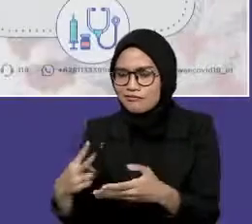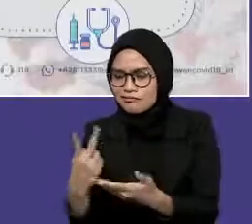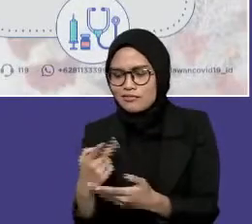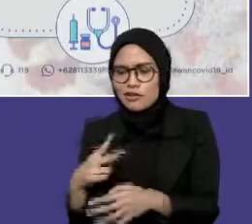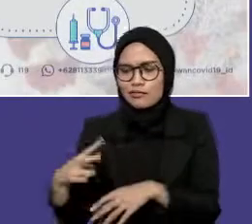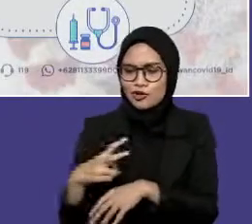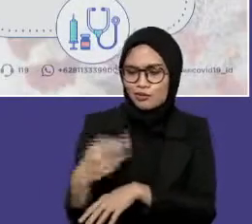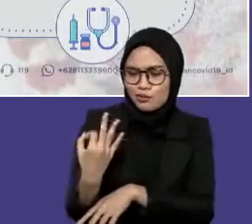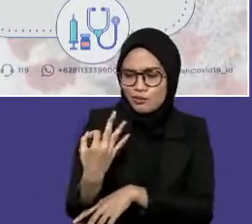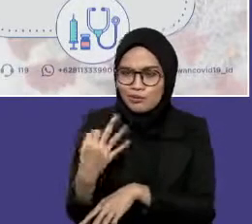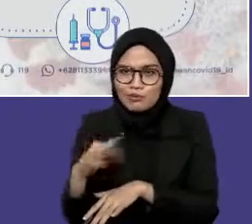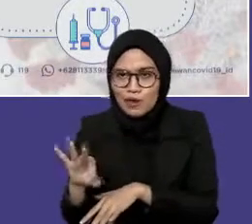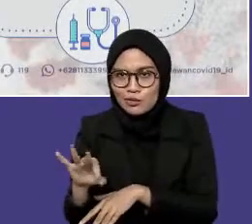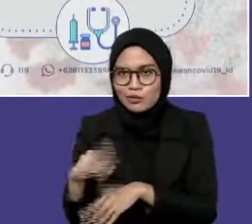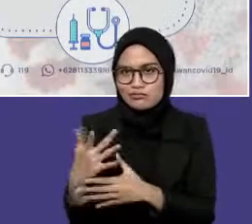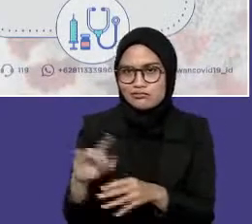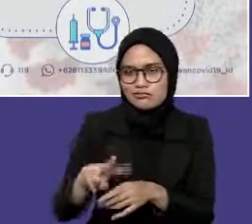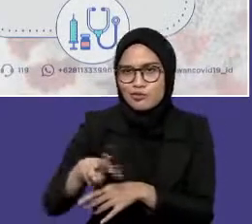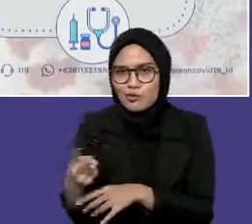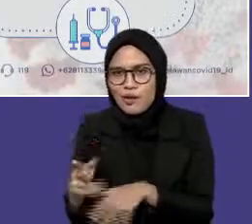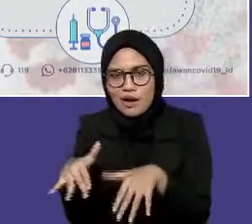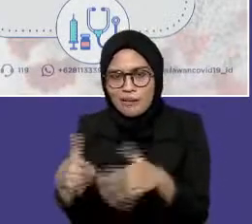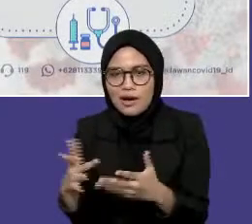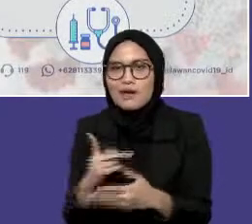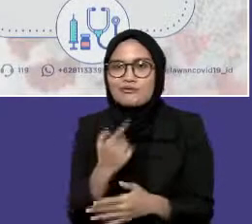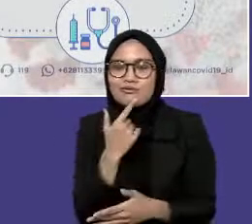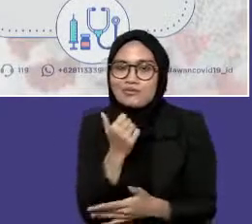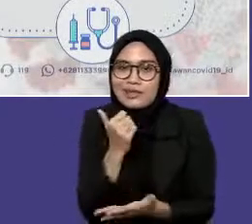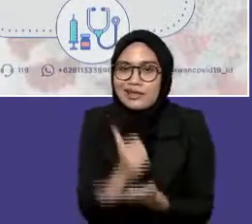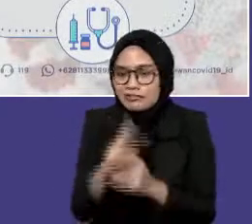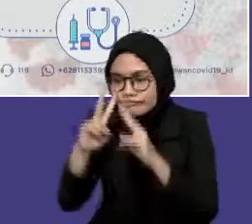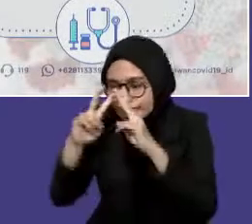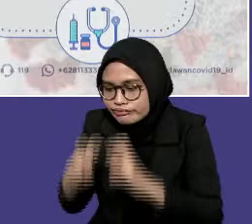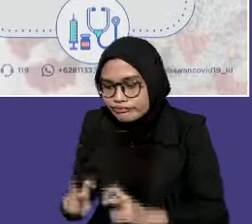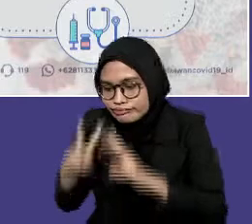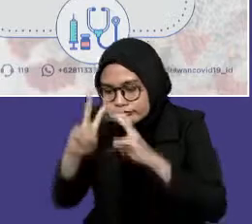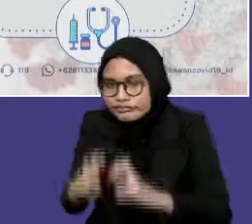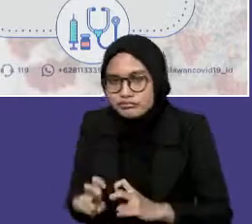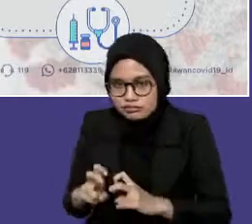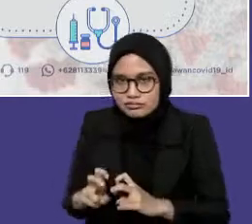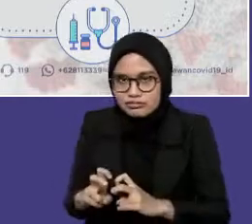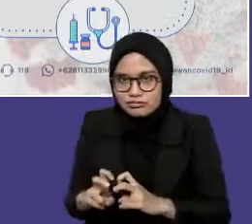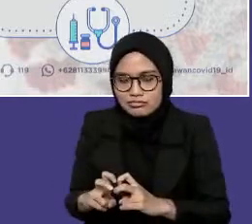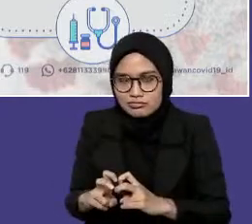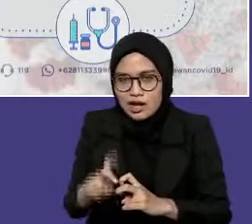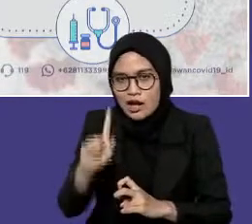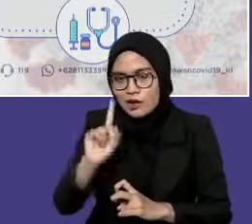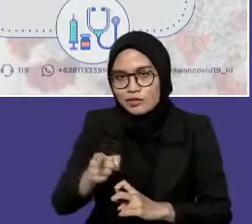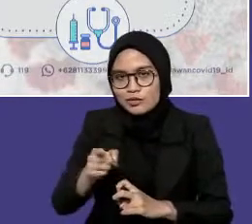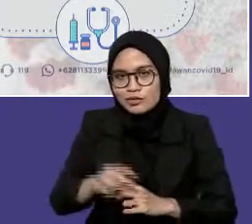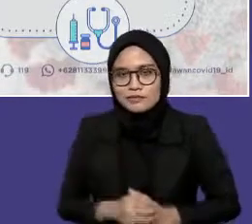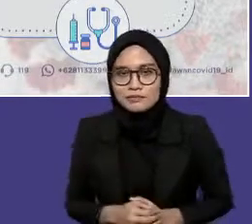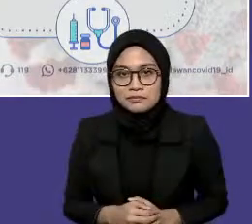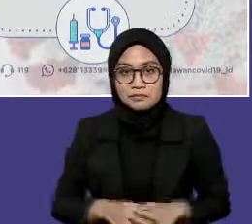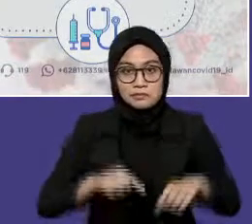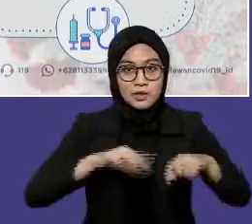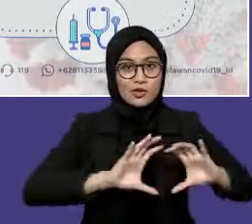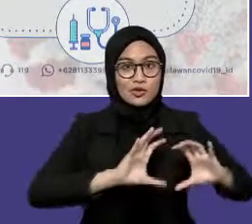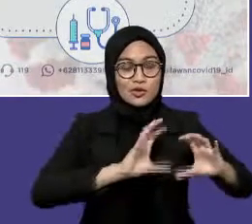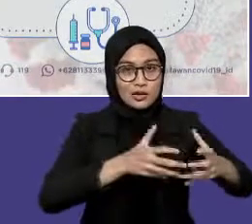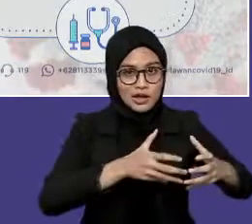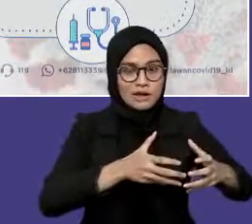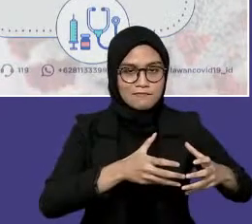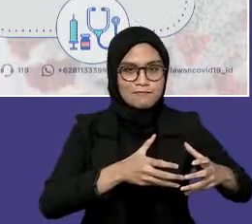karakteristik virus, baik dengan memperbanyak studi dan memperluas subjek penelitian. Dunia,